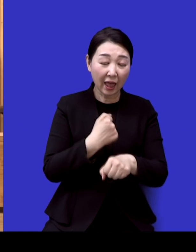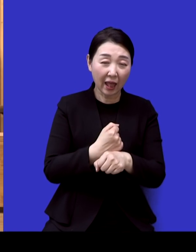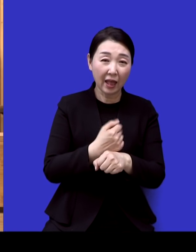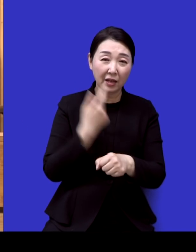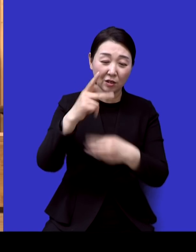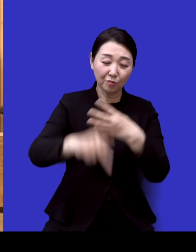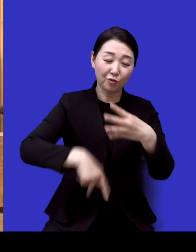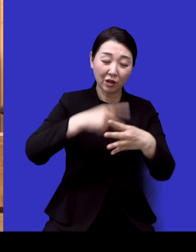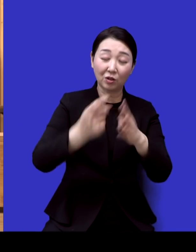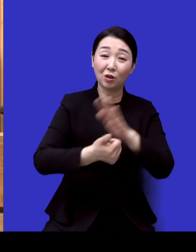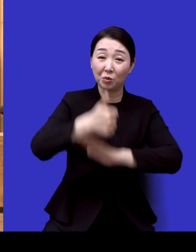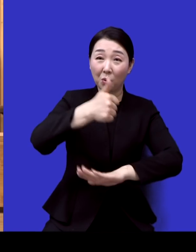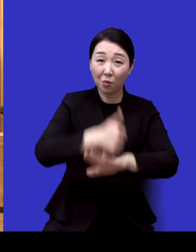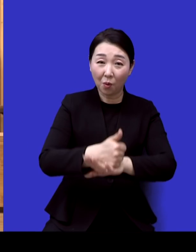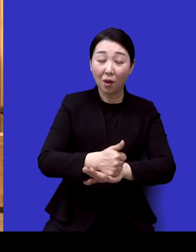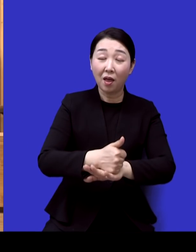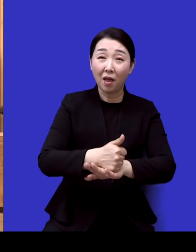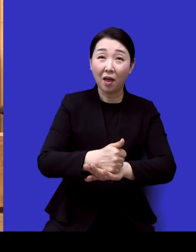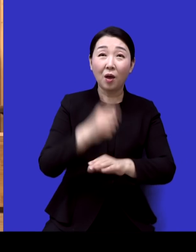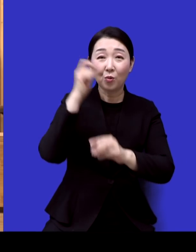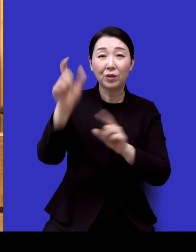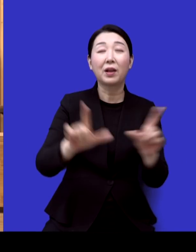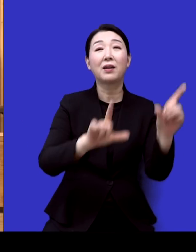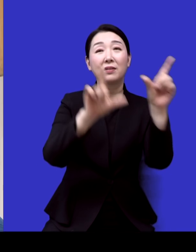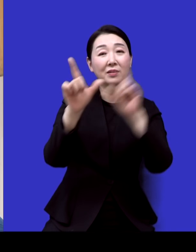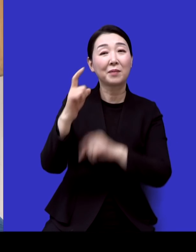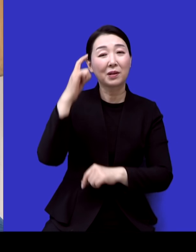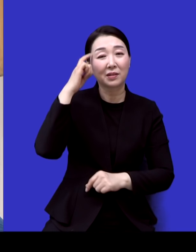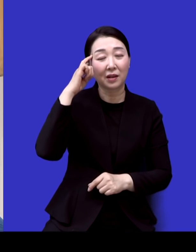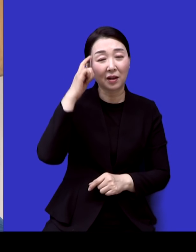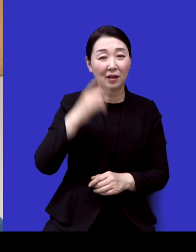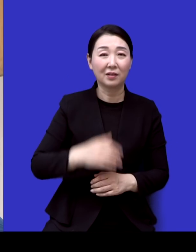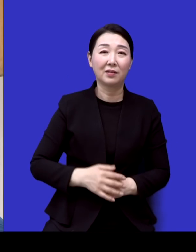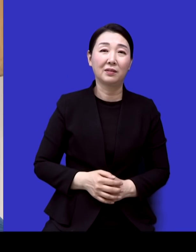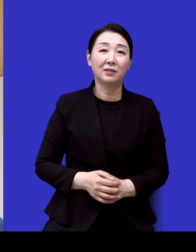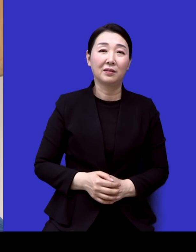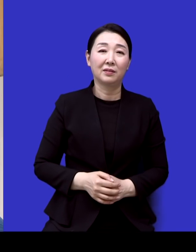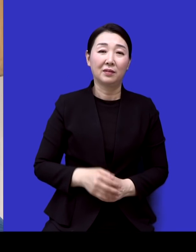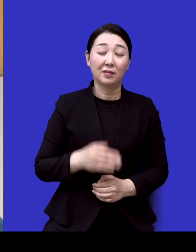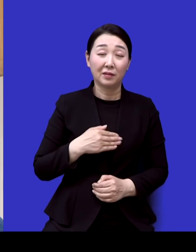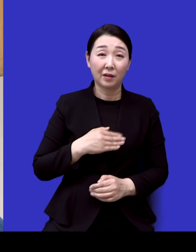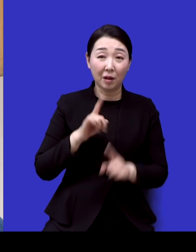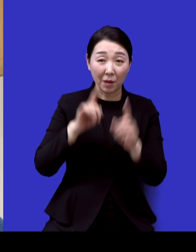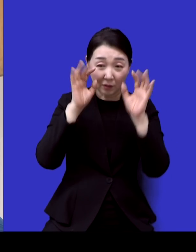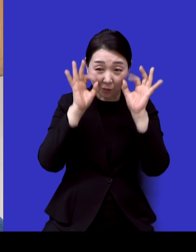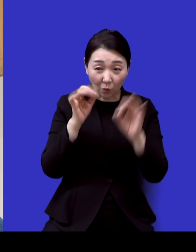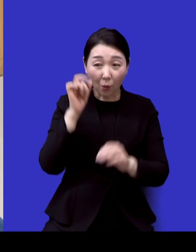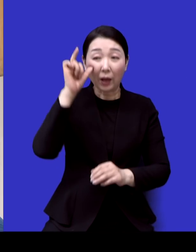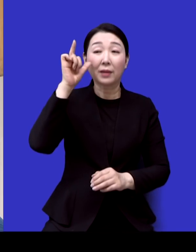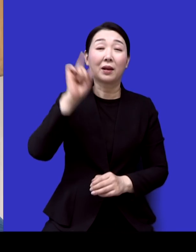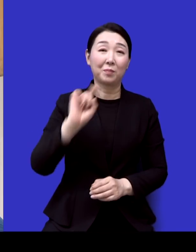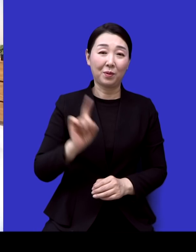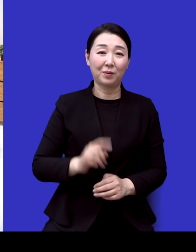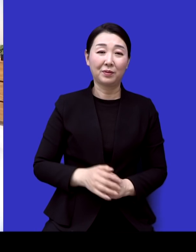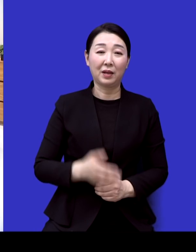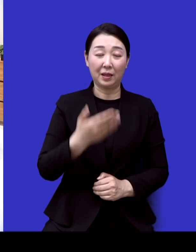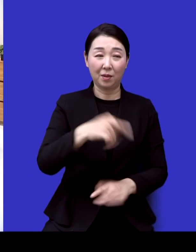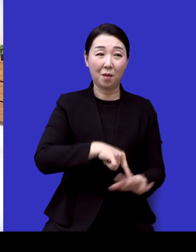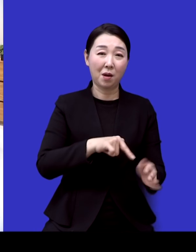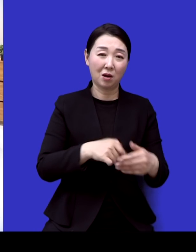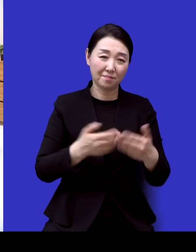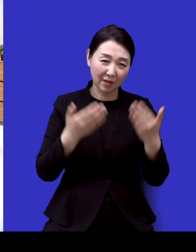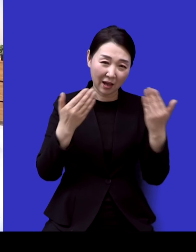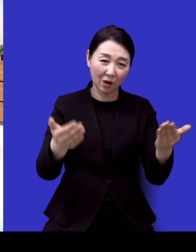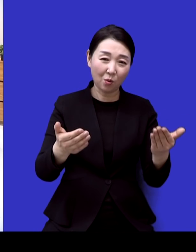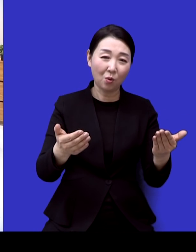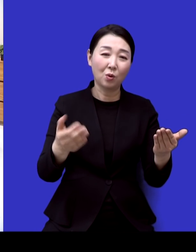프로젝트를 성공하는 게 위대한 삶이라고 생각했는데 예. 제가 말씀을 보고 깨달은 게 뭐냐면 너의 마음을